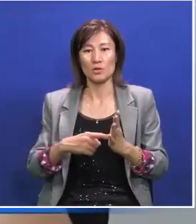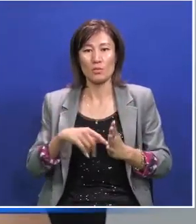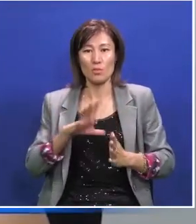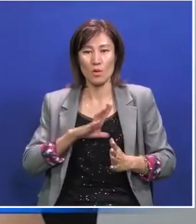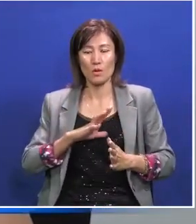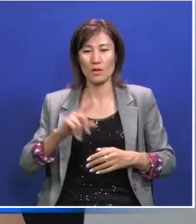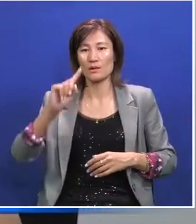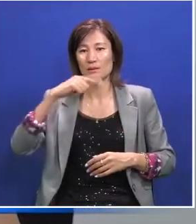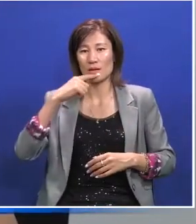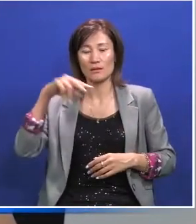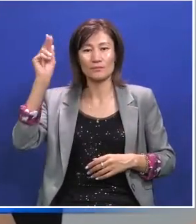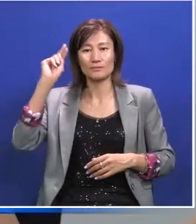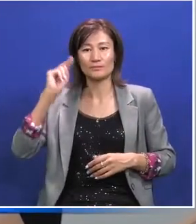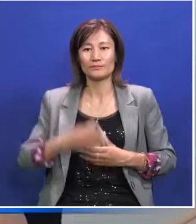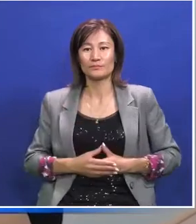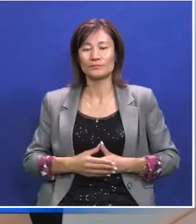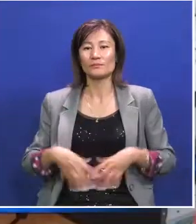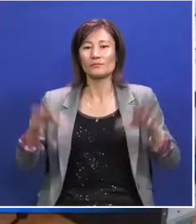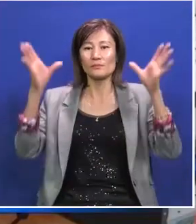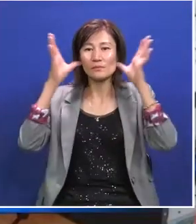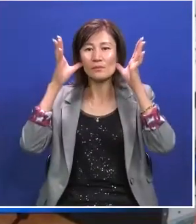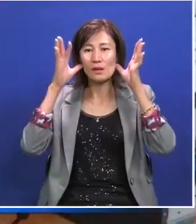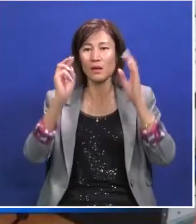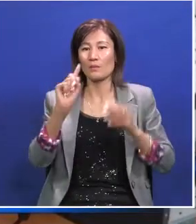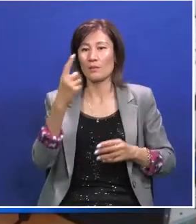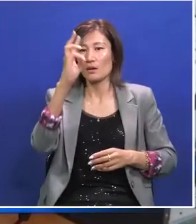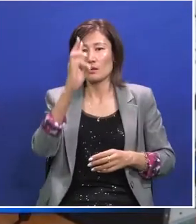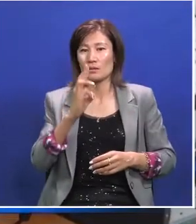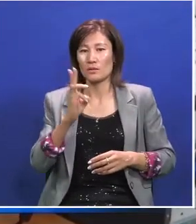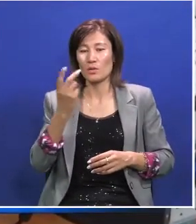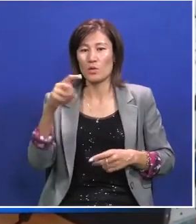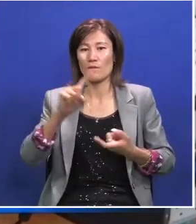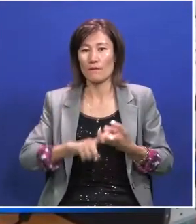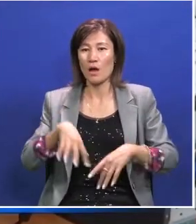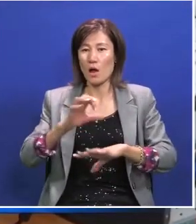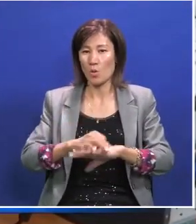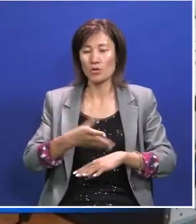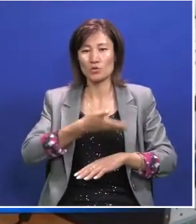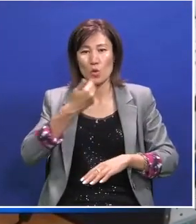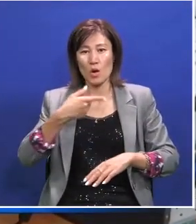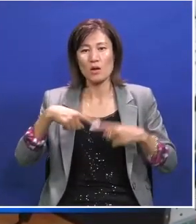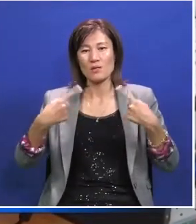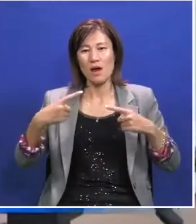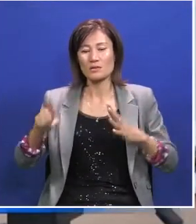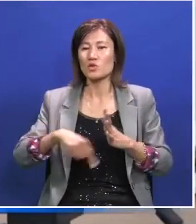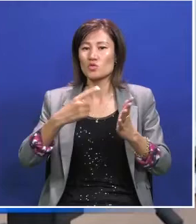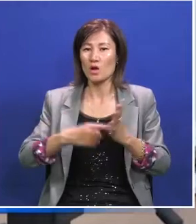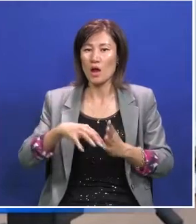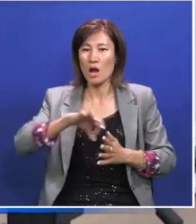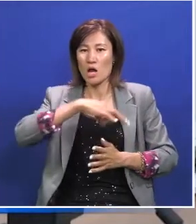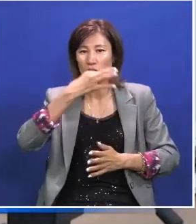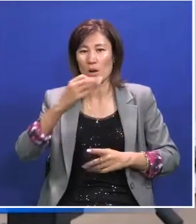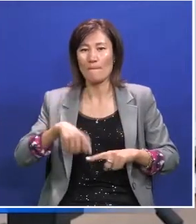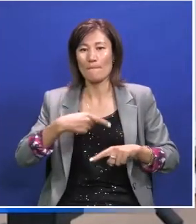тілдерді меңгеру дәрежесі, діні, бір айлық табысы, тіпті COVID-19 бен ауру сынды түрлі сарындағы сауалдары бар. Бұл дегеніміз